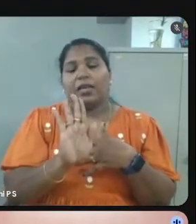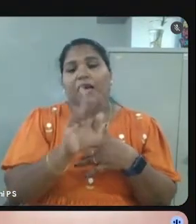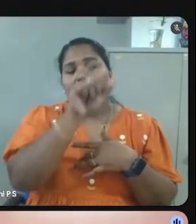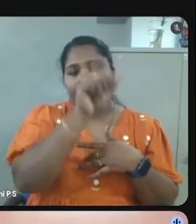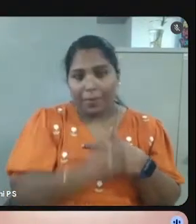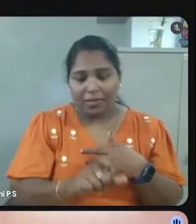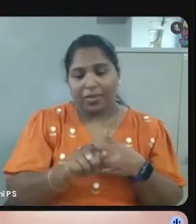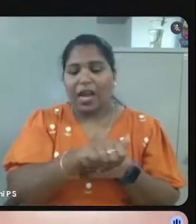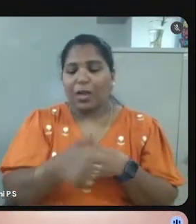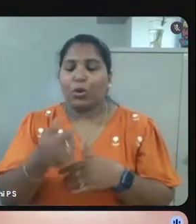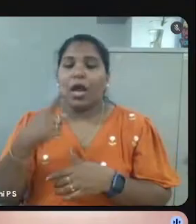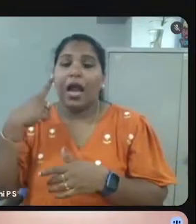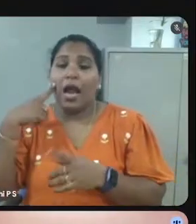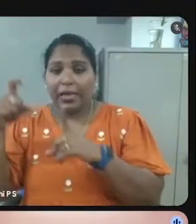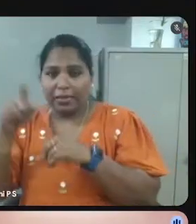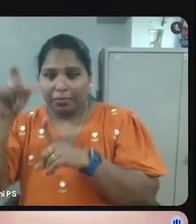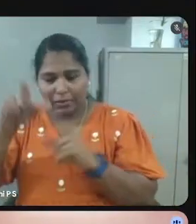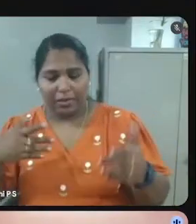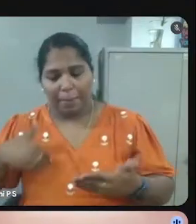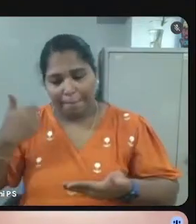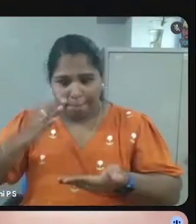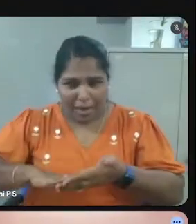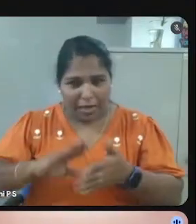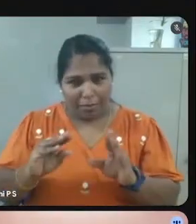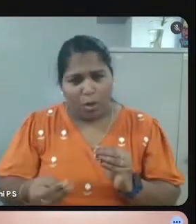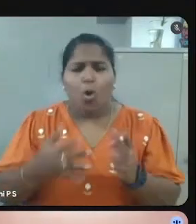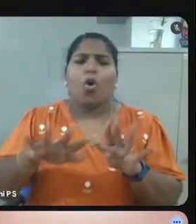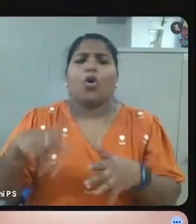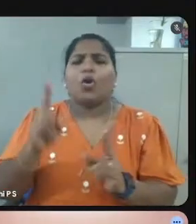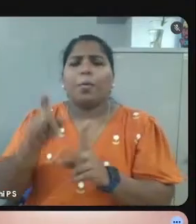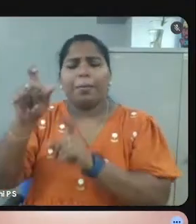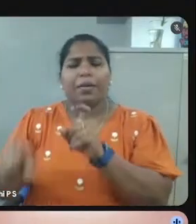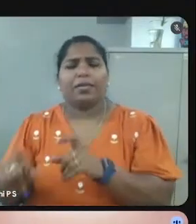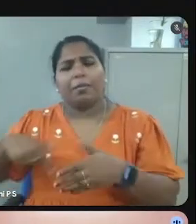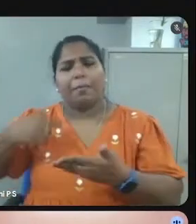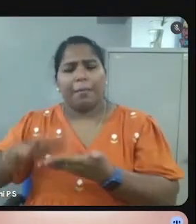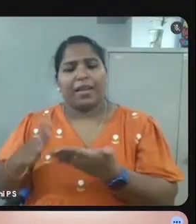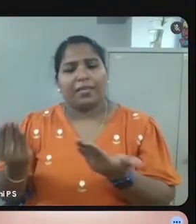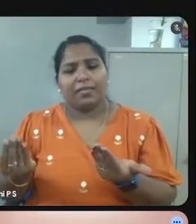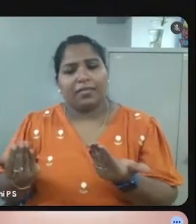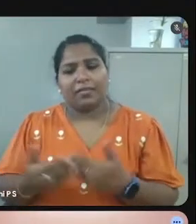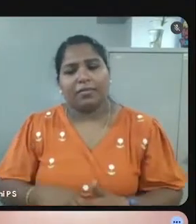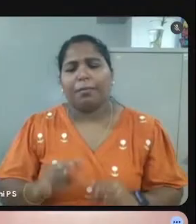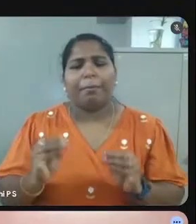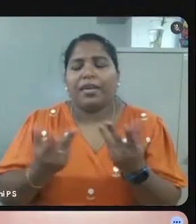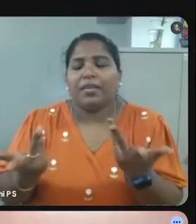കല്യാണം കഴിക്കുന്നതാണോ അതോ ഒരു നോർമൽ പേഴ്സണിനെ കല്യാണം കഴിക്കുന്നതാണോ നല്ലത് എന്നാണ് ചോദിച്ചിരിക്കുന്നത്.